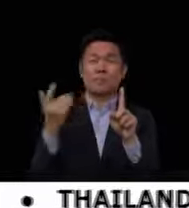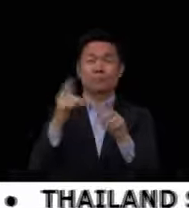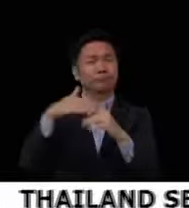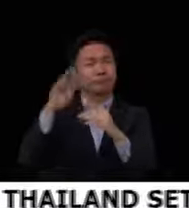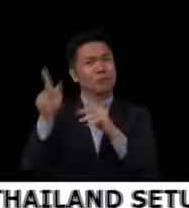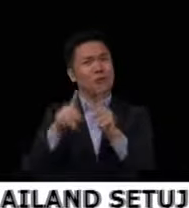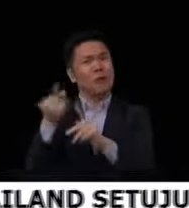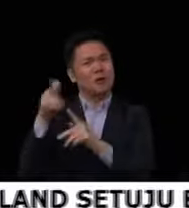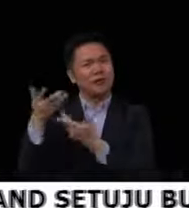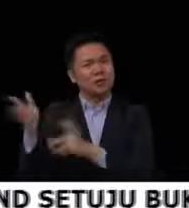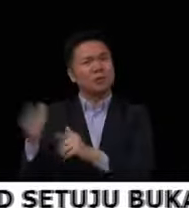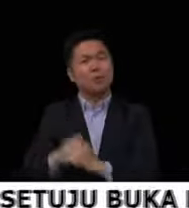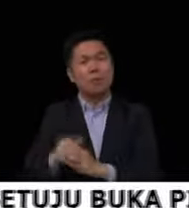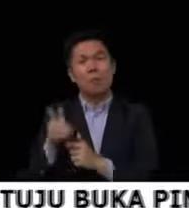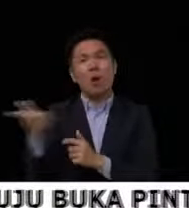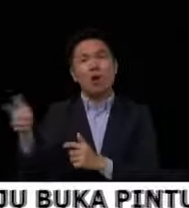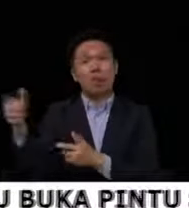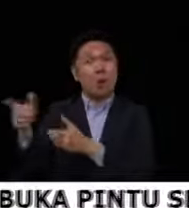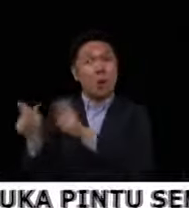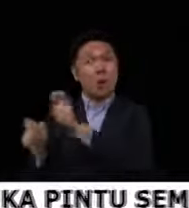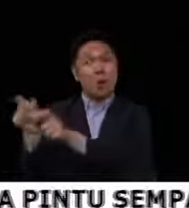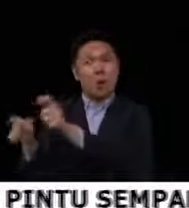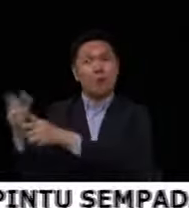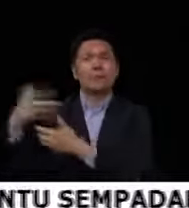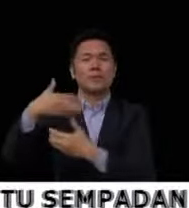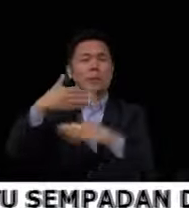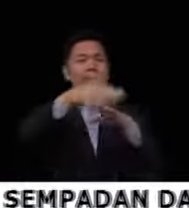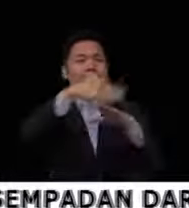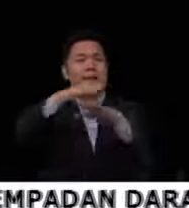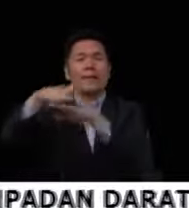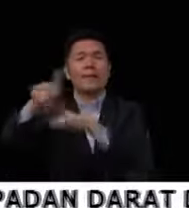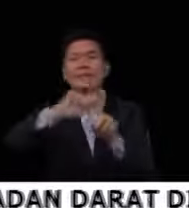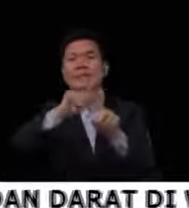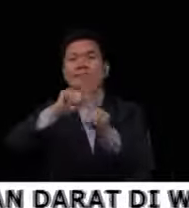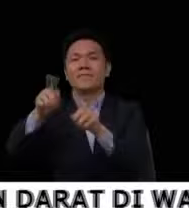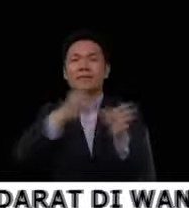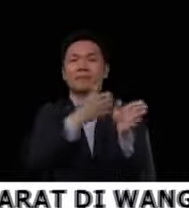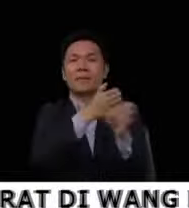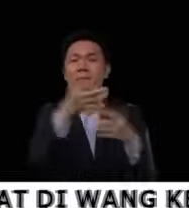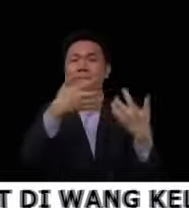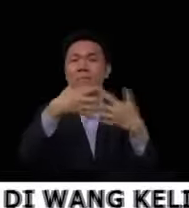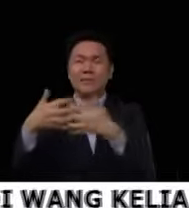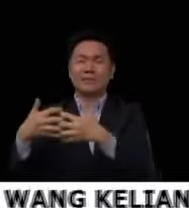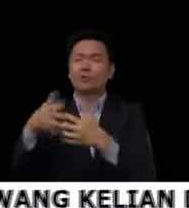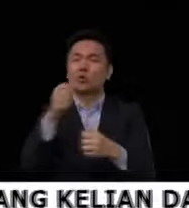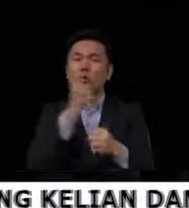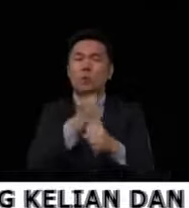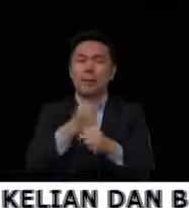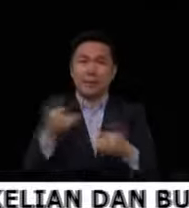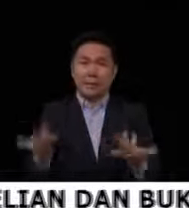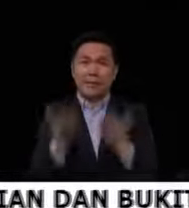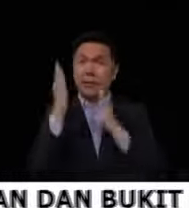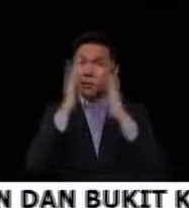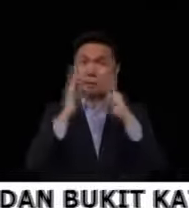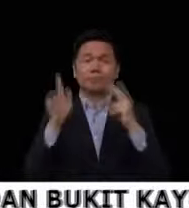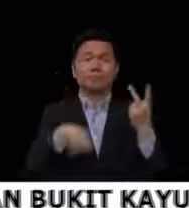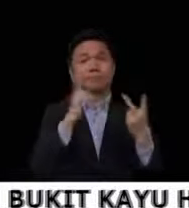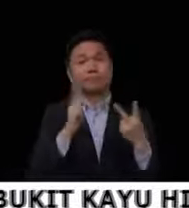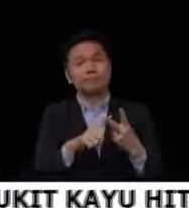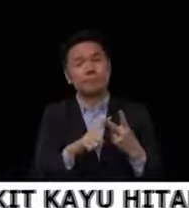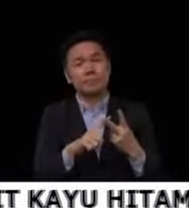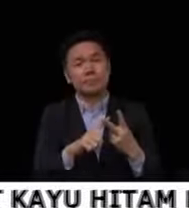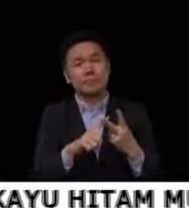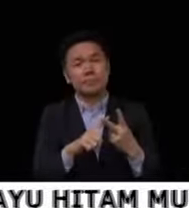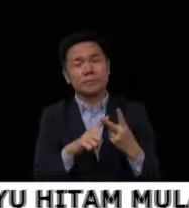dengan adanya itu boleh dia Khan pada semua sektor yang berada dalam negara kita yang kedua ialah